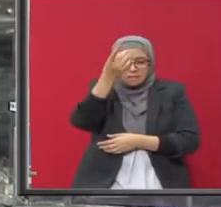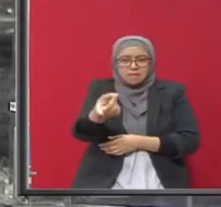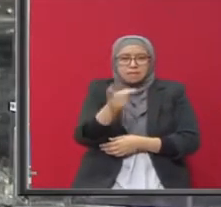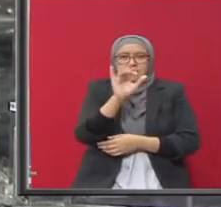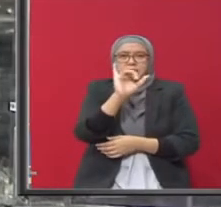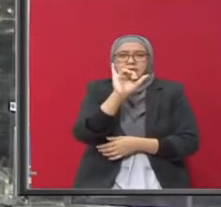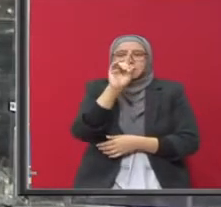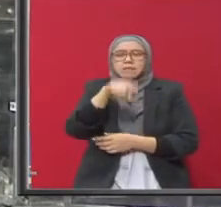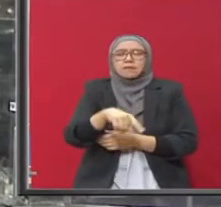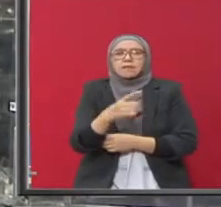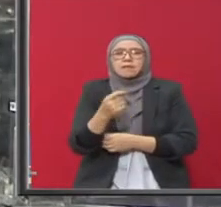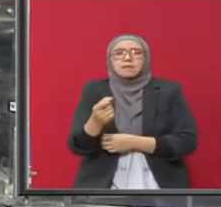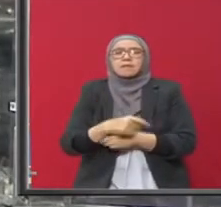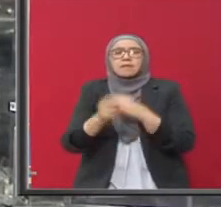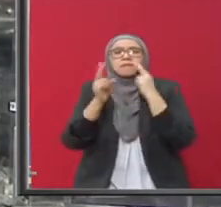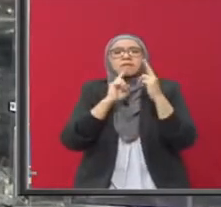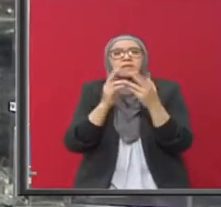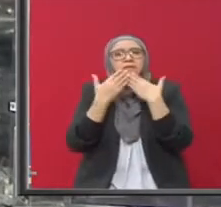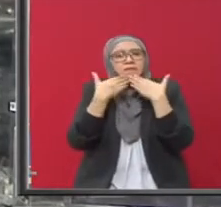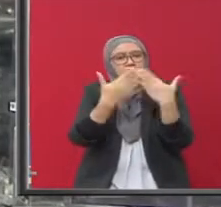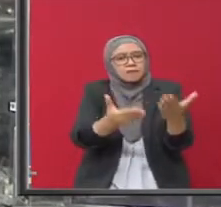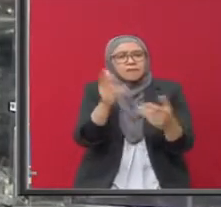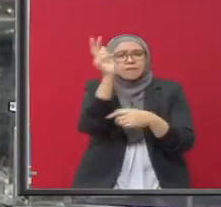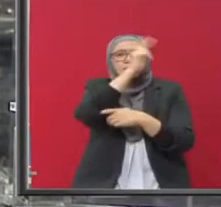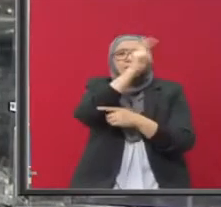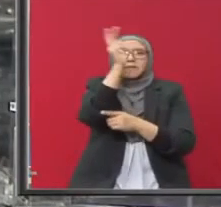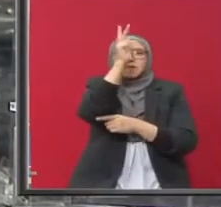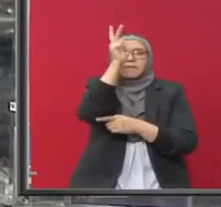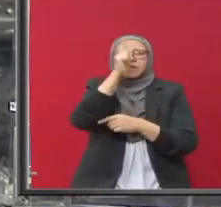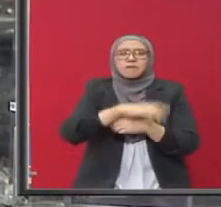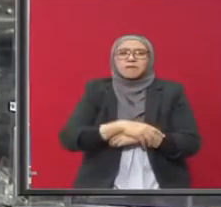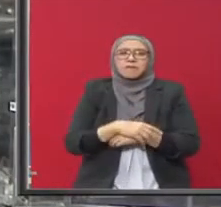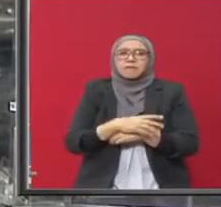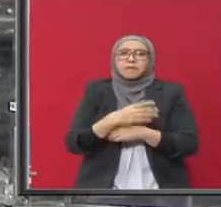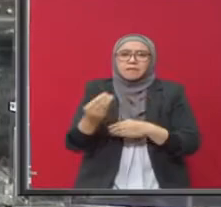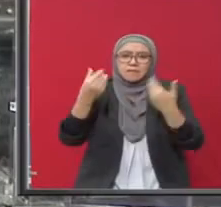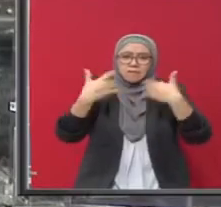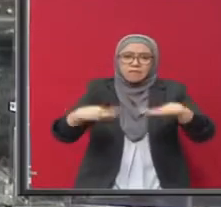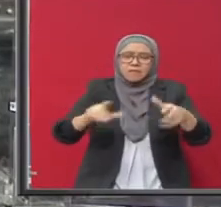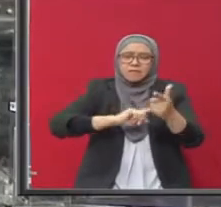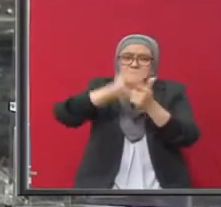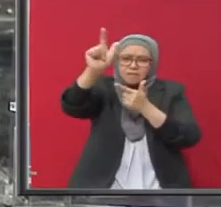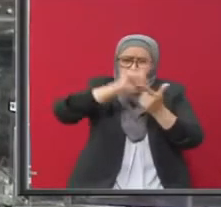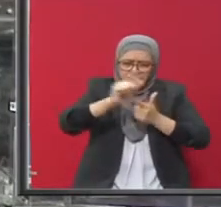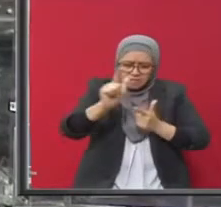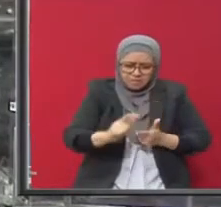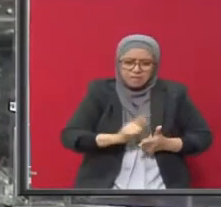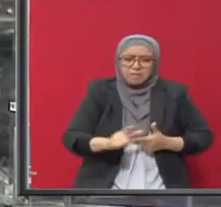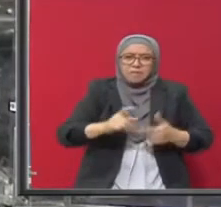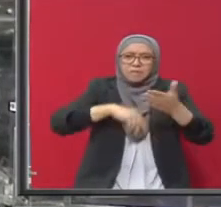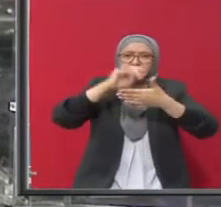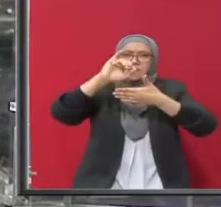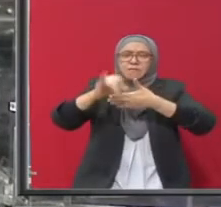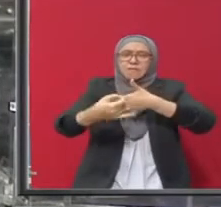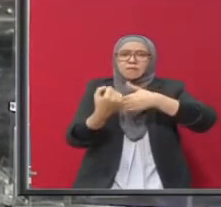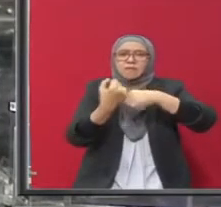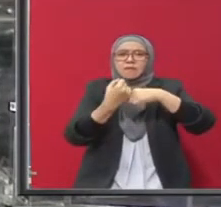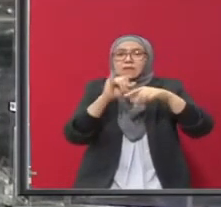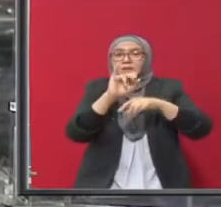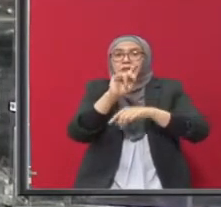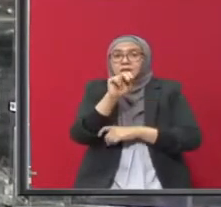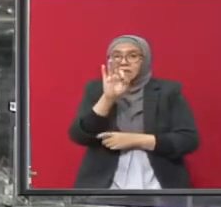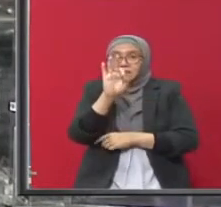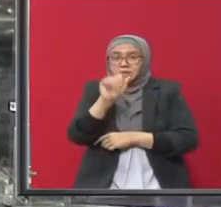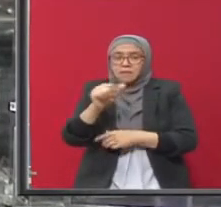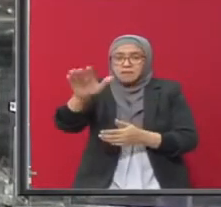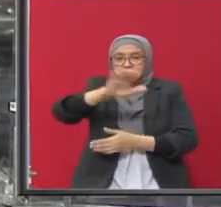saya juga ingin merakamkan ucapan terima kasih kepada kerajaan yang telah meluluskan pelbagai projek infra di kawasan Setiu yang telah